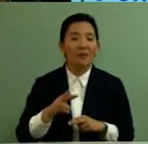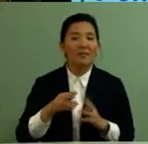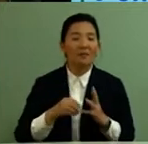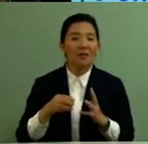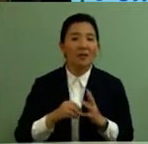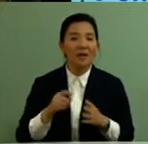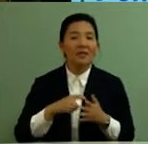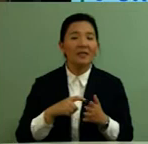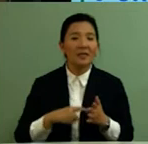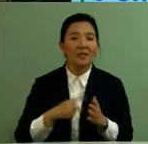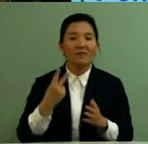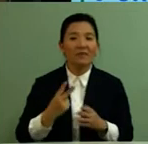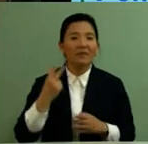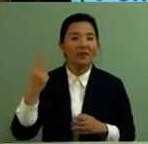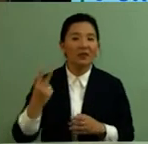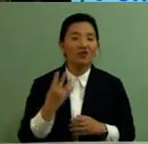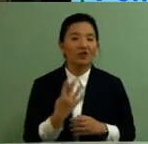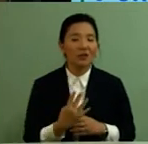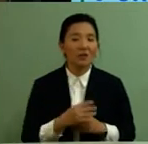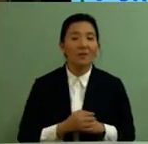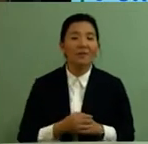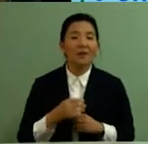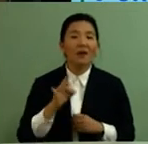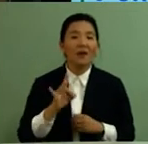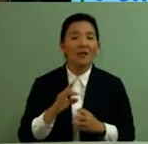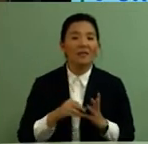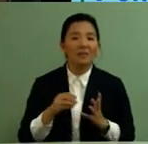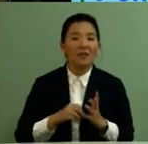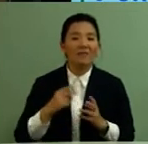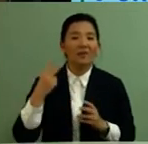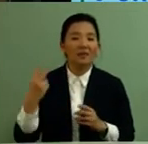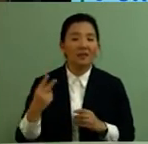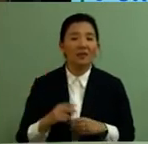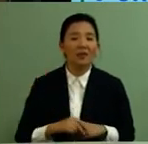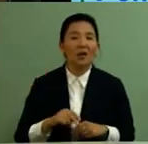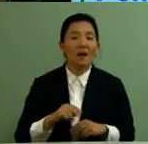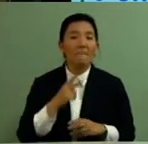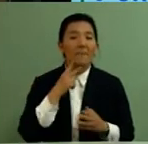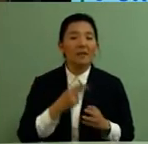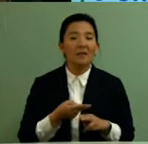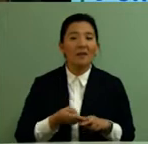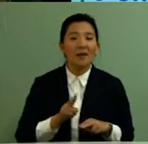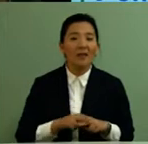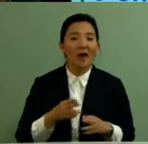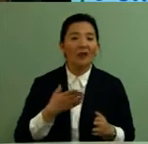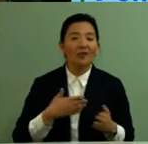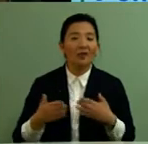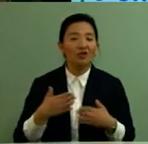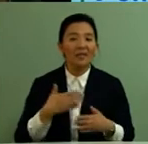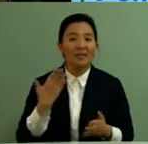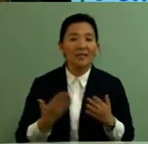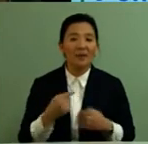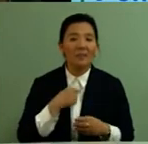Земли разделить 2 в квадрате, 4r Земли в квадрате. Ребята, вот это отношение, если